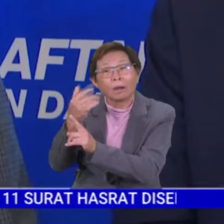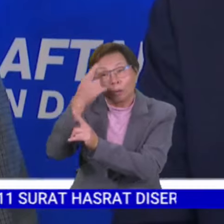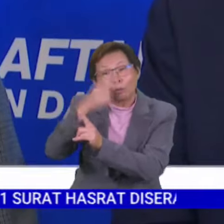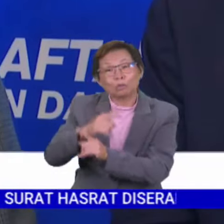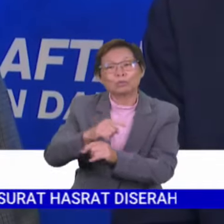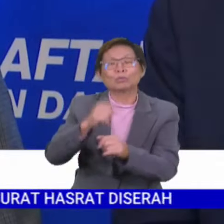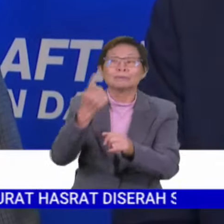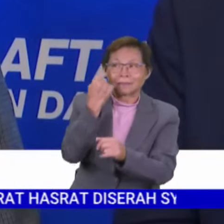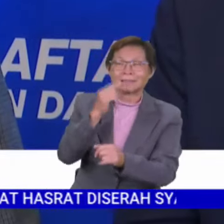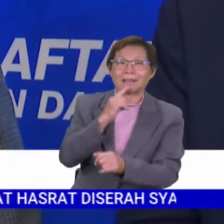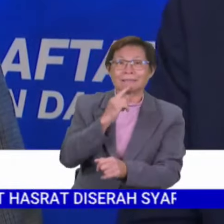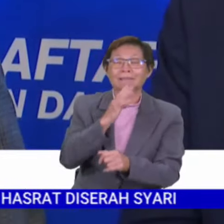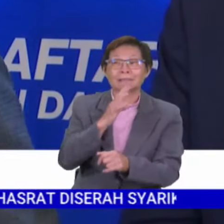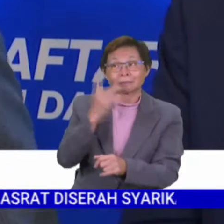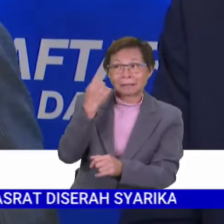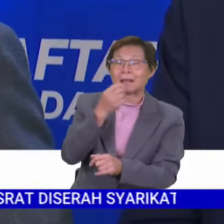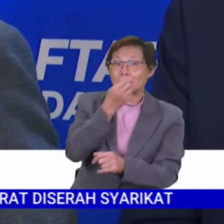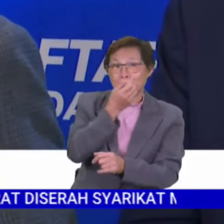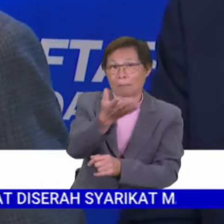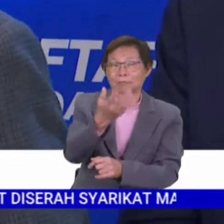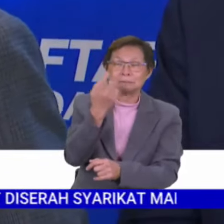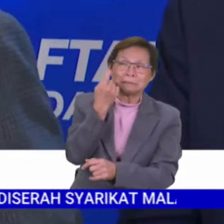perkara yang disebutkan tadi. Ya,